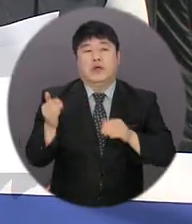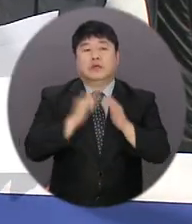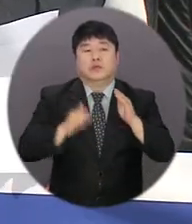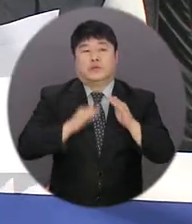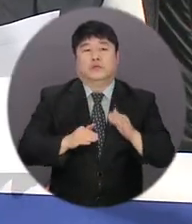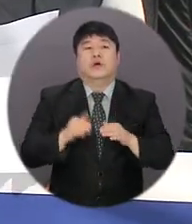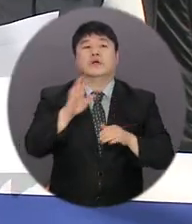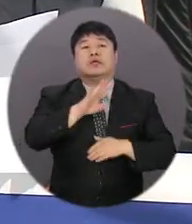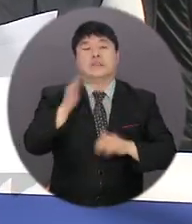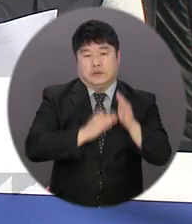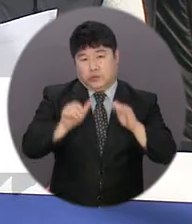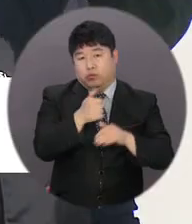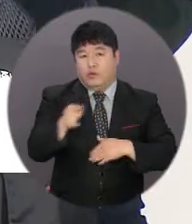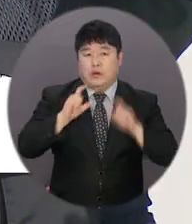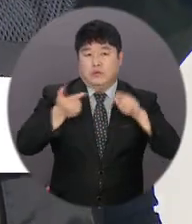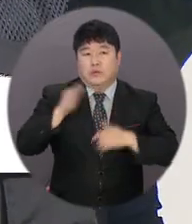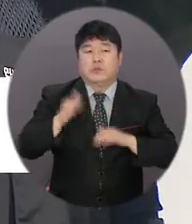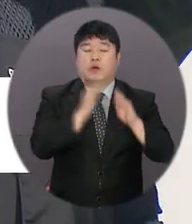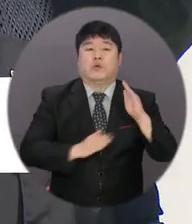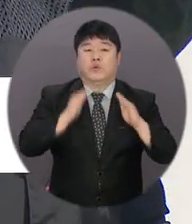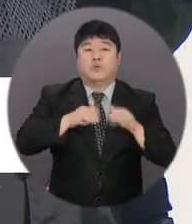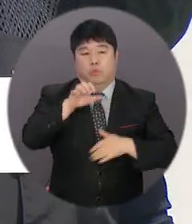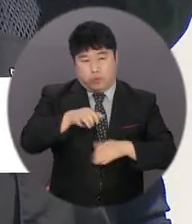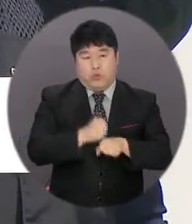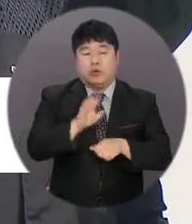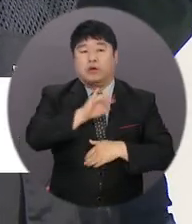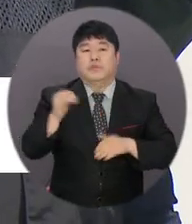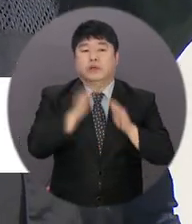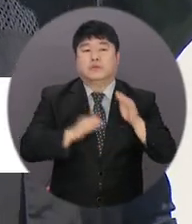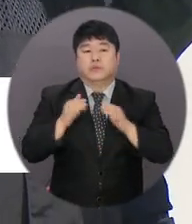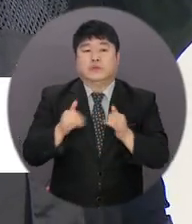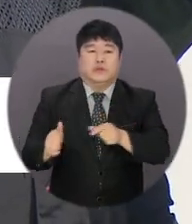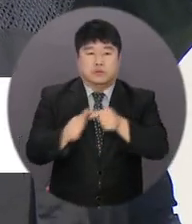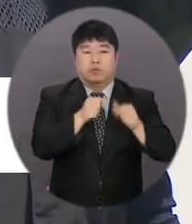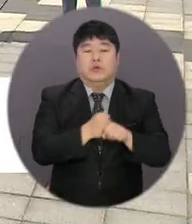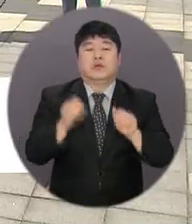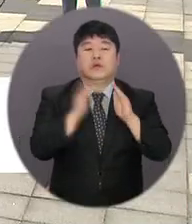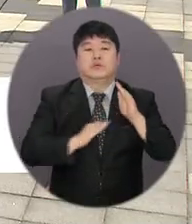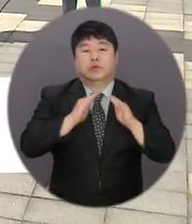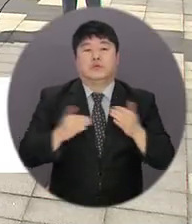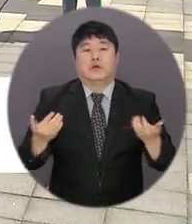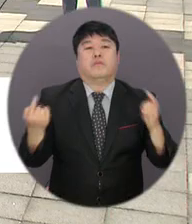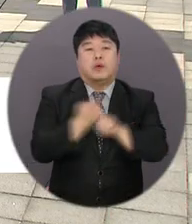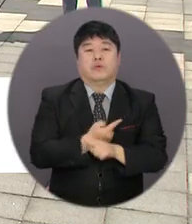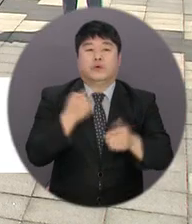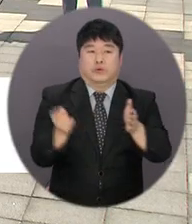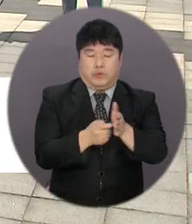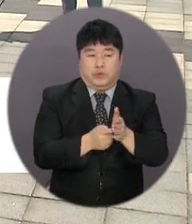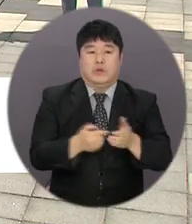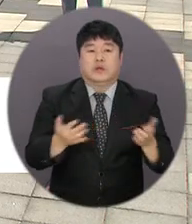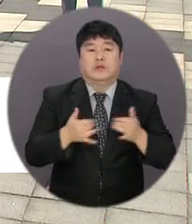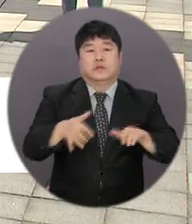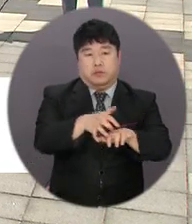정규직화를 선언했지만 공공분야에서는 여전히 비정규직을 채용하고 있다며 정규직 전환을 촉구했습니다.